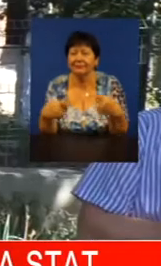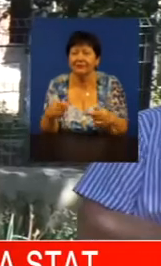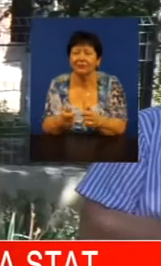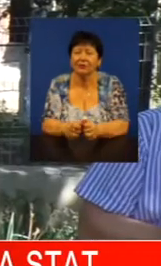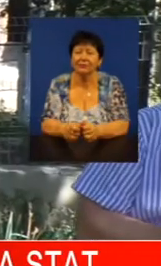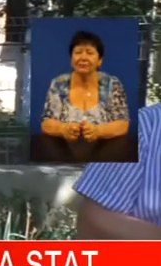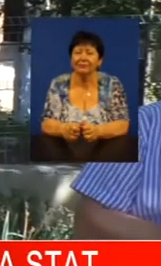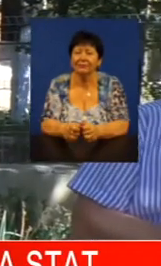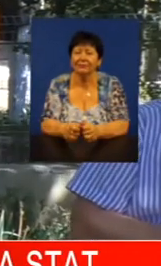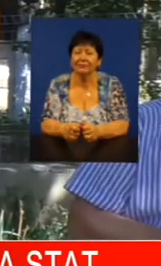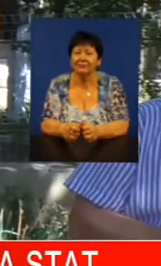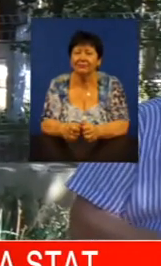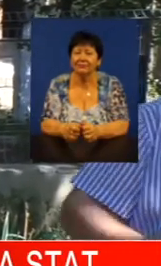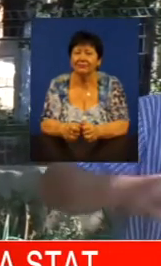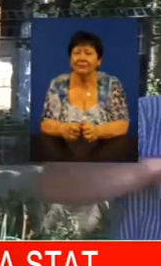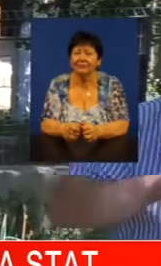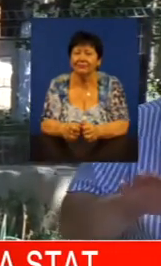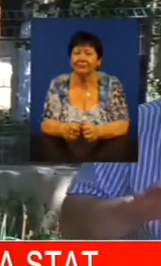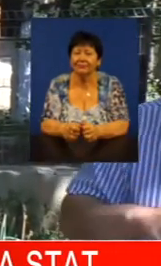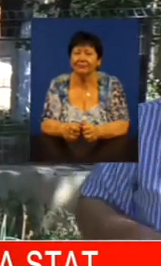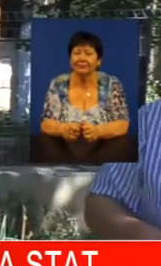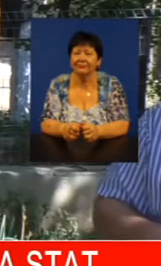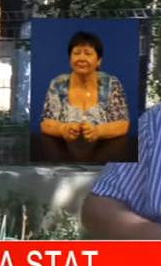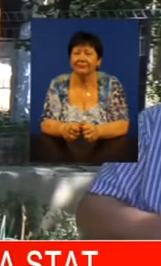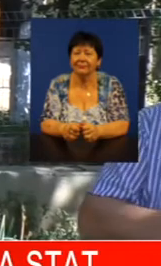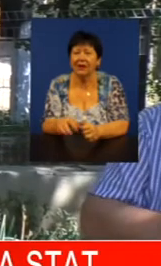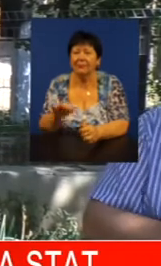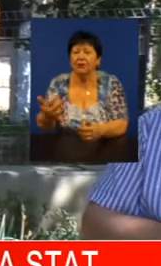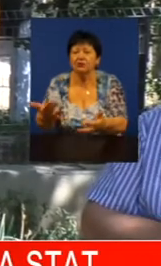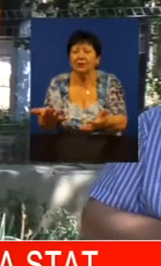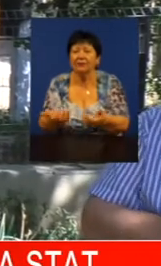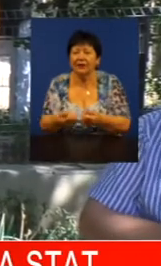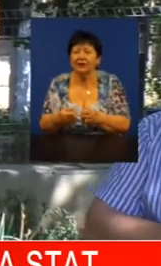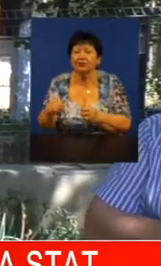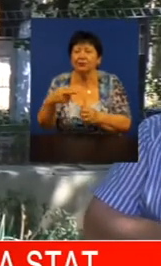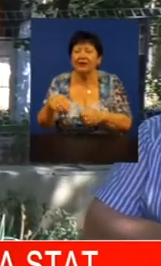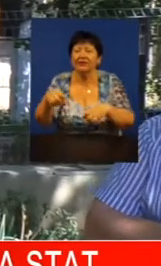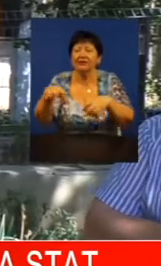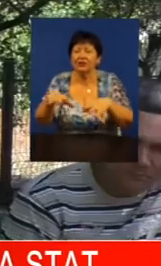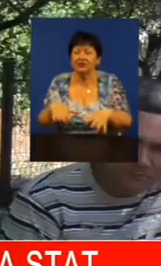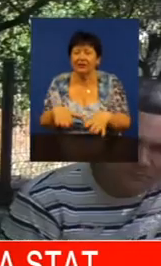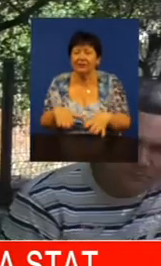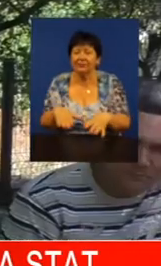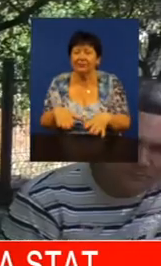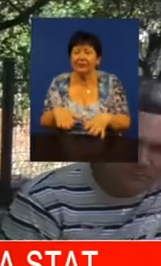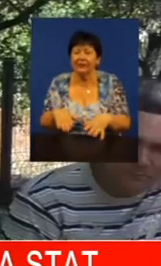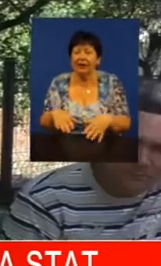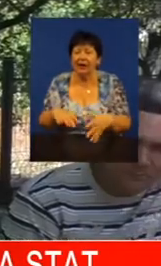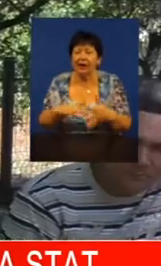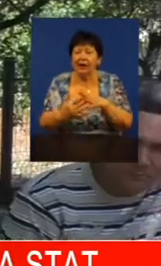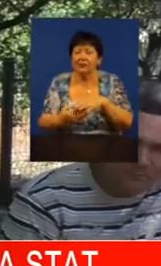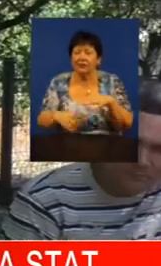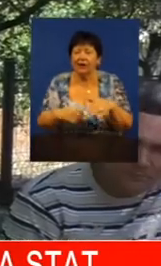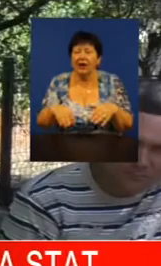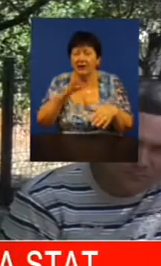решает. Вы не слышите, что мы говорим уже час? Мы уже приняли еще в пятницу это решение. Fermierii au